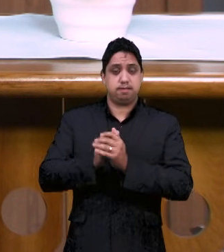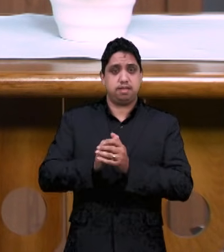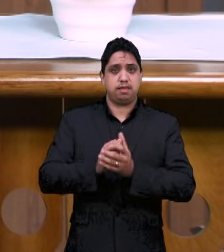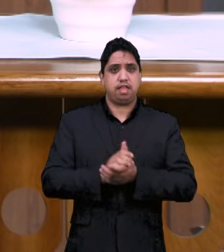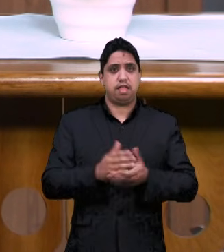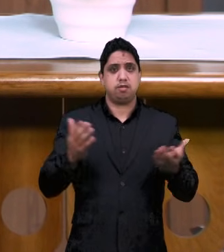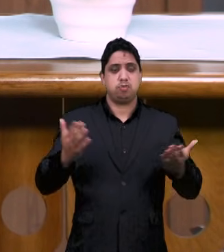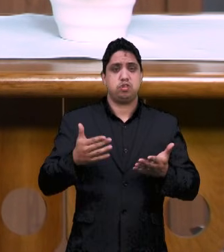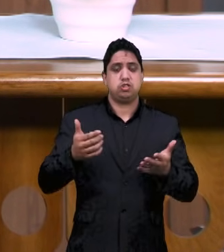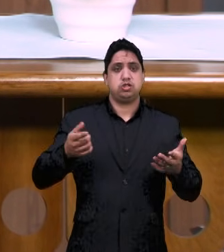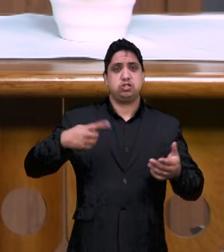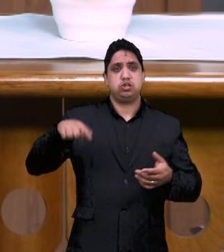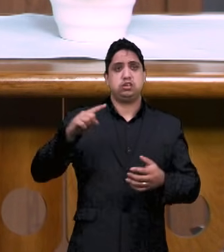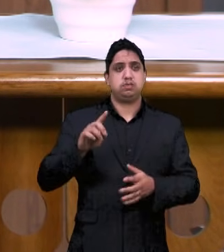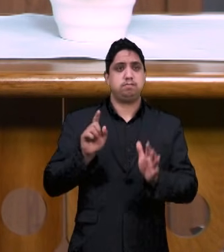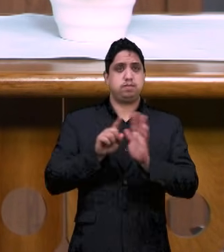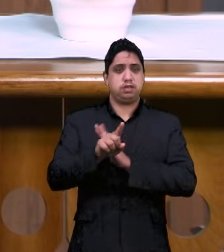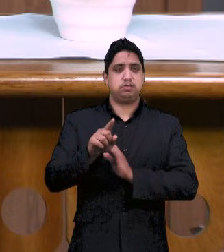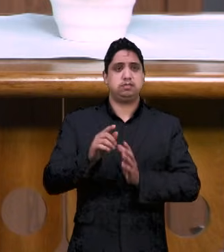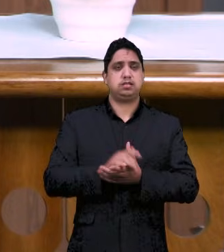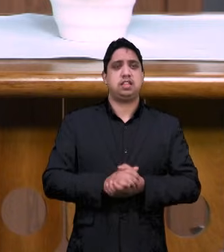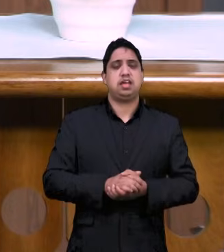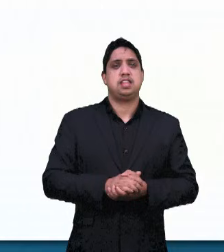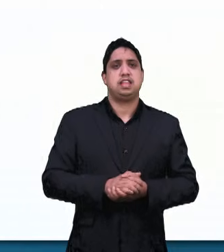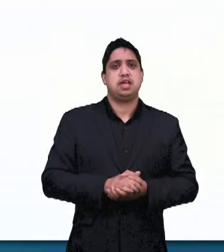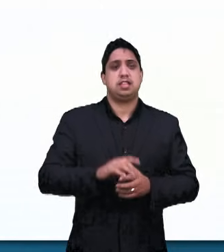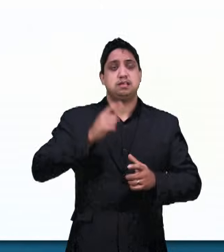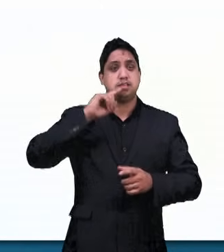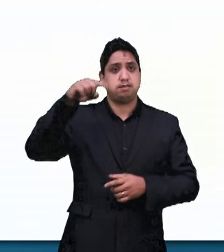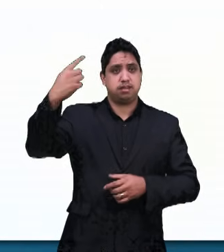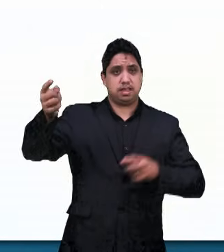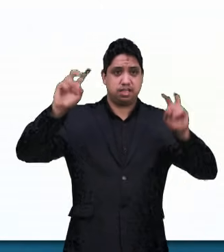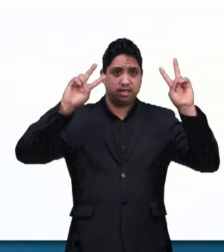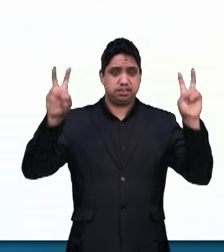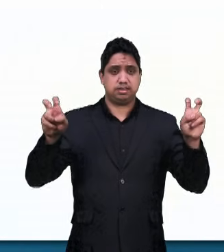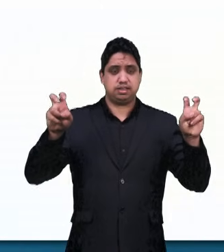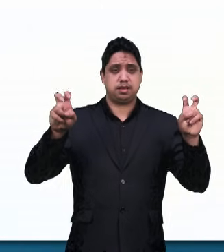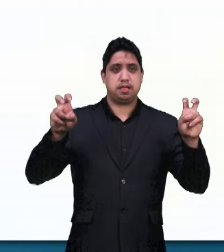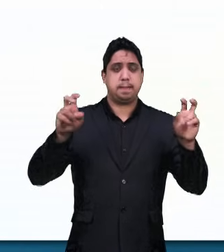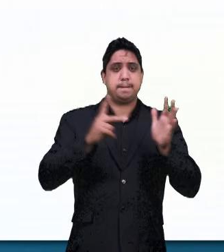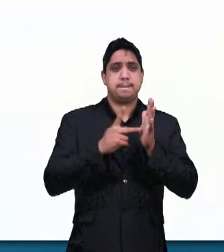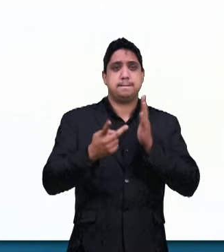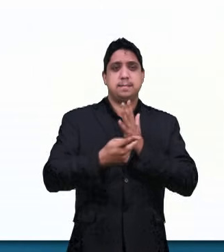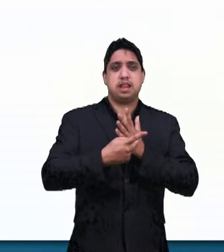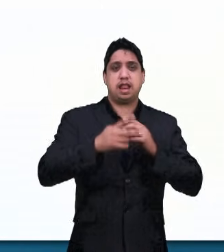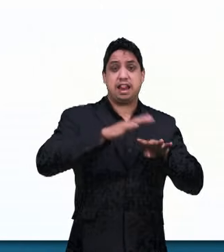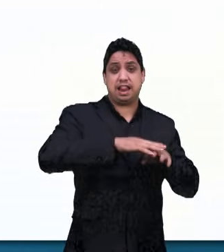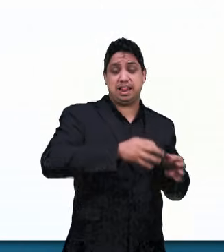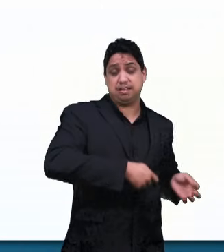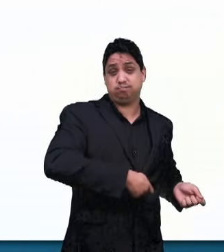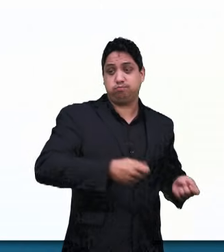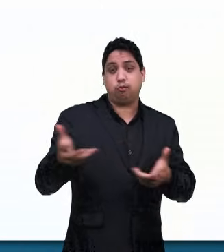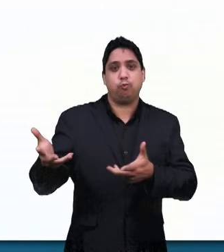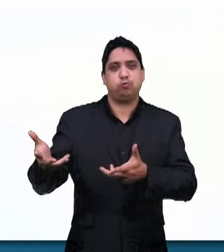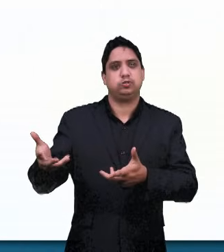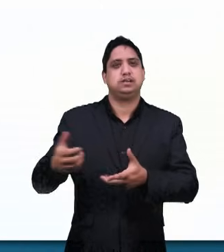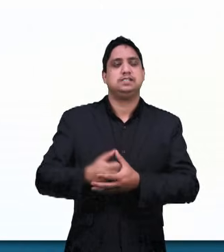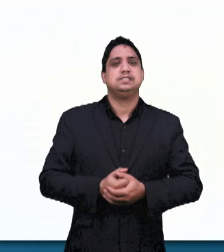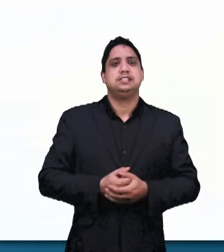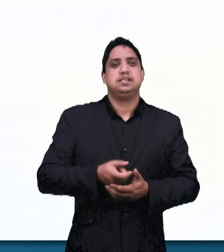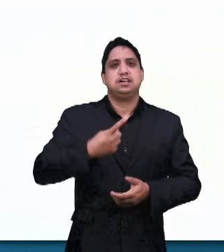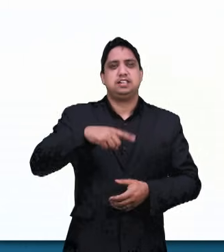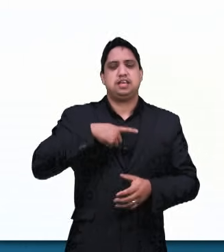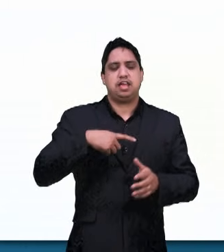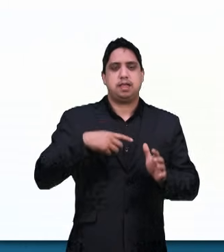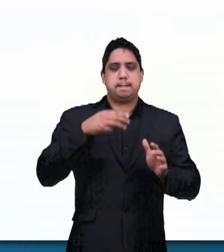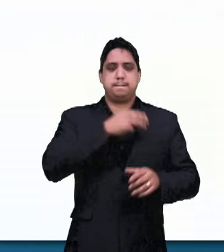frères. Nous allons maintenant passer à la question pour la prochaine semaine. Le sujet, c'est la parabole du filet. Nous avons ici